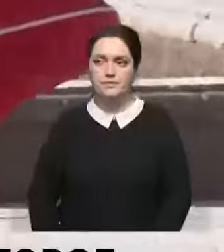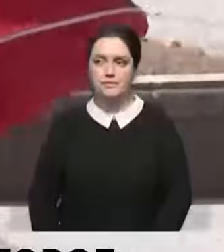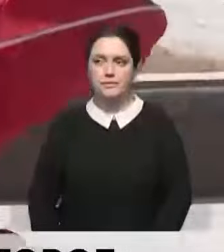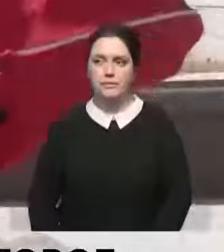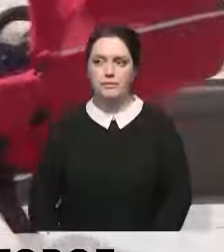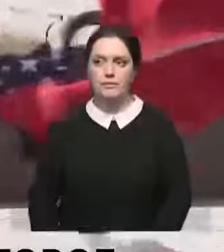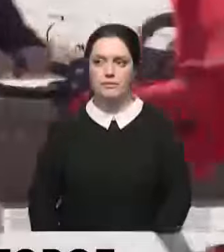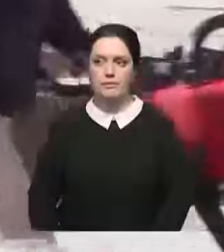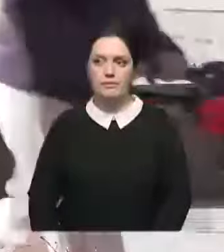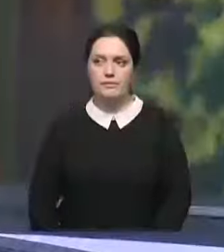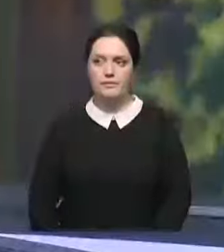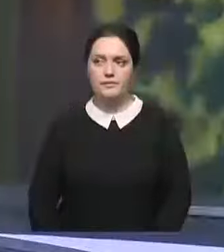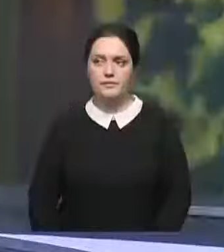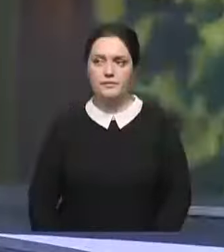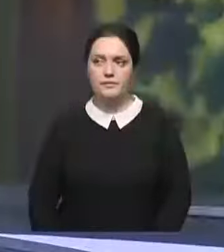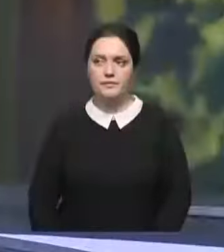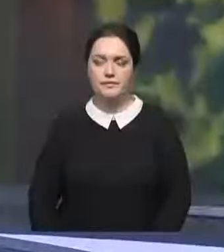24KZ.